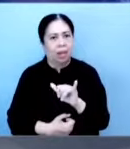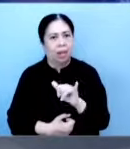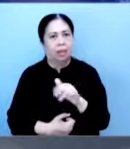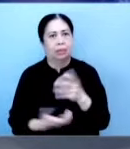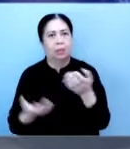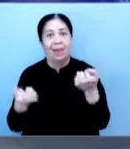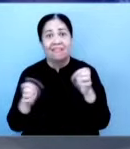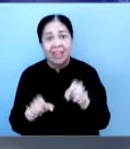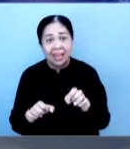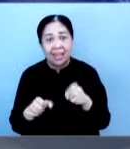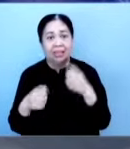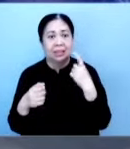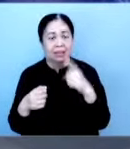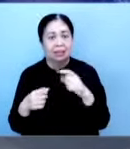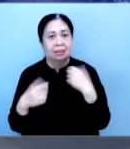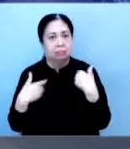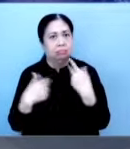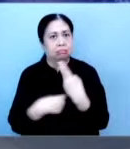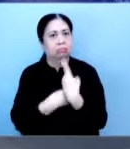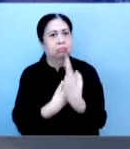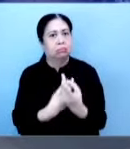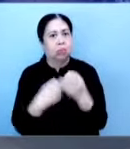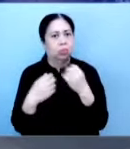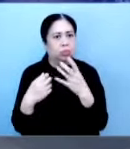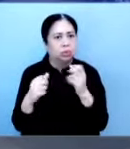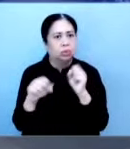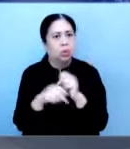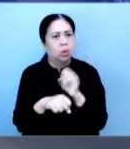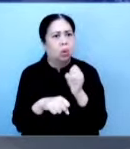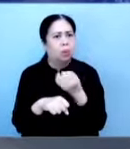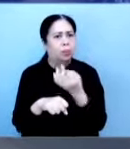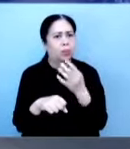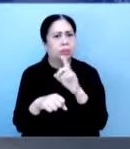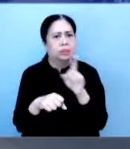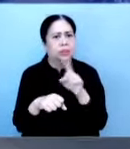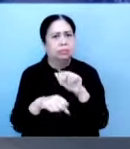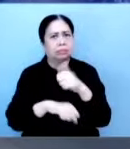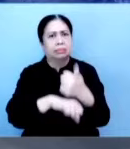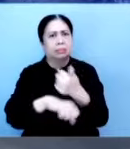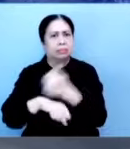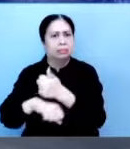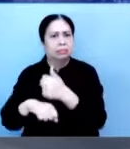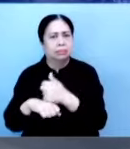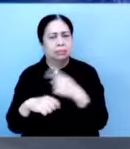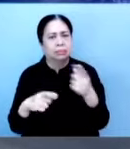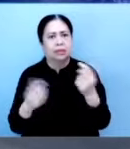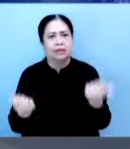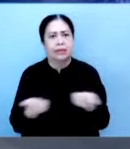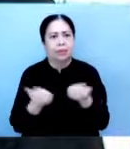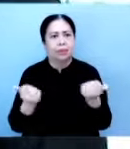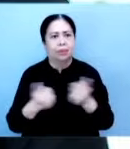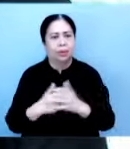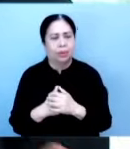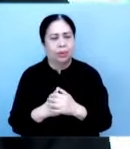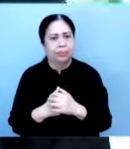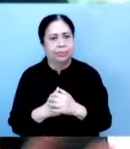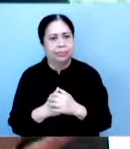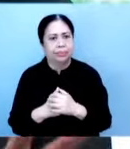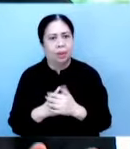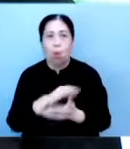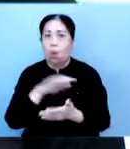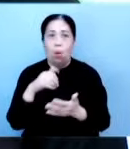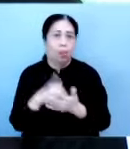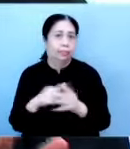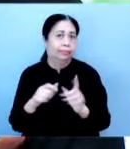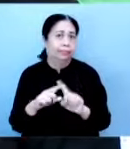yung for inls ninyo Anong kadalasan yung meron kayo na set up ng inflatables na available Actually lahat